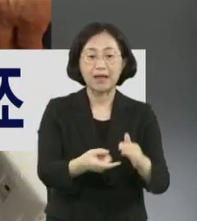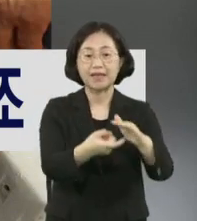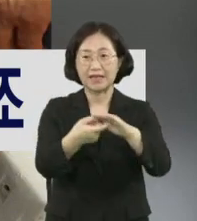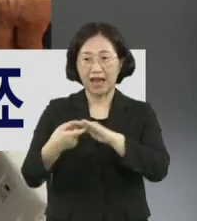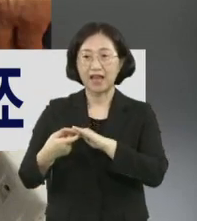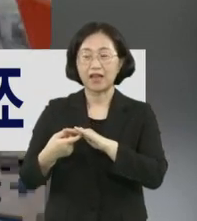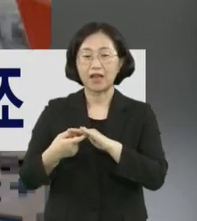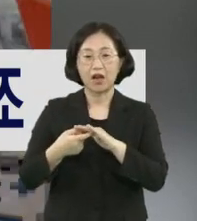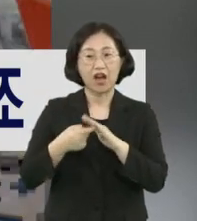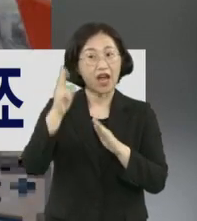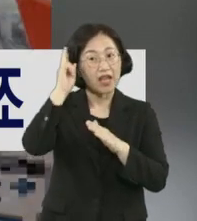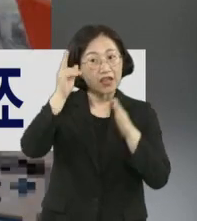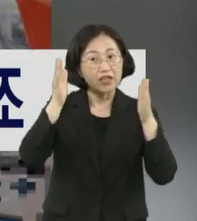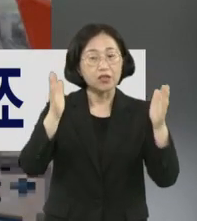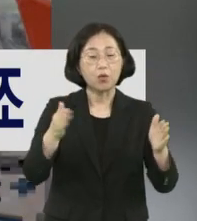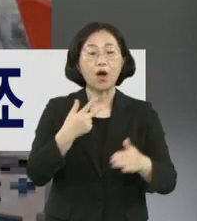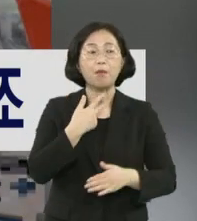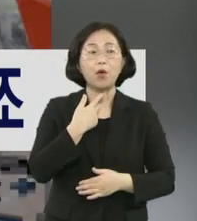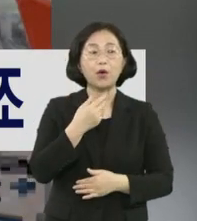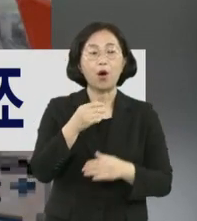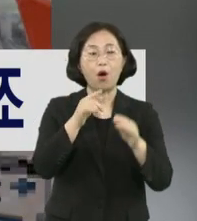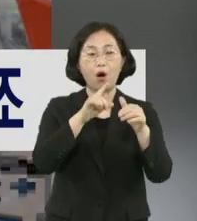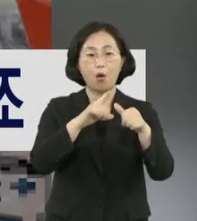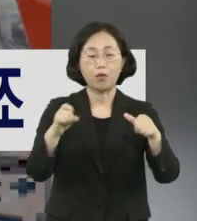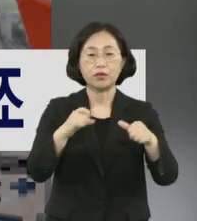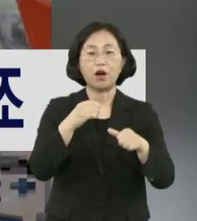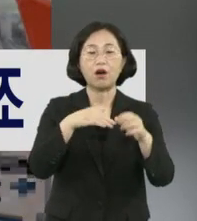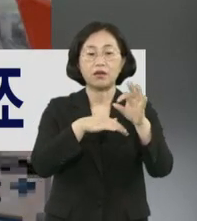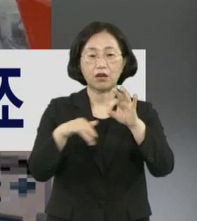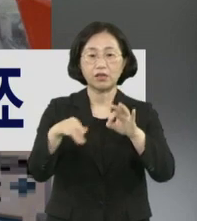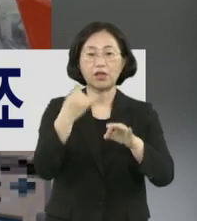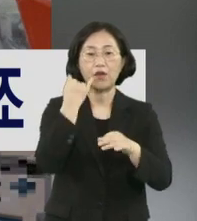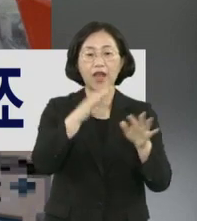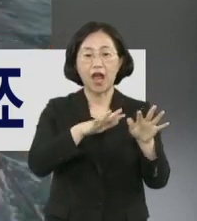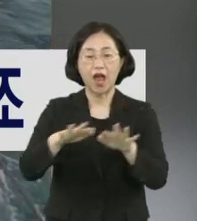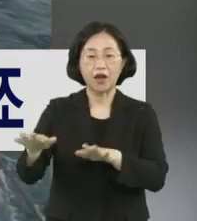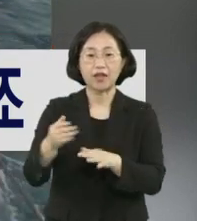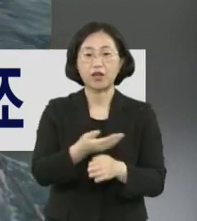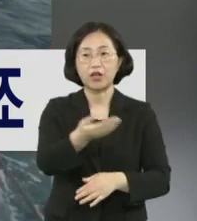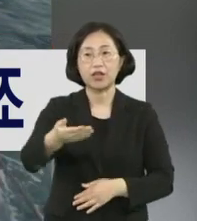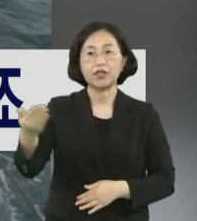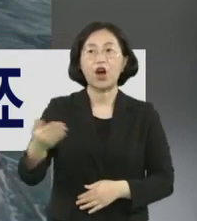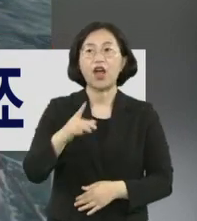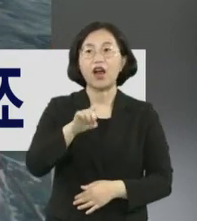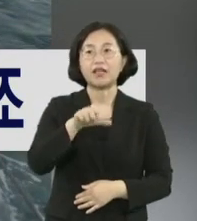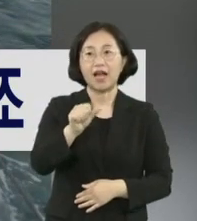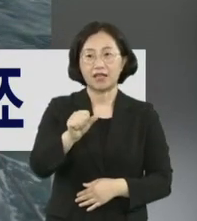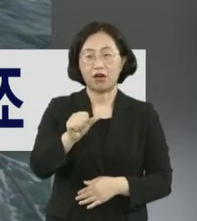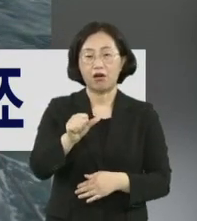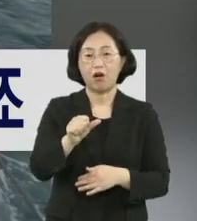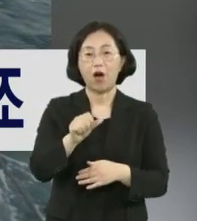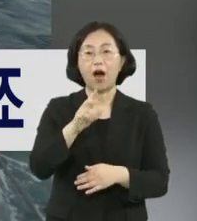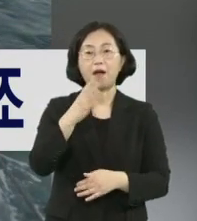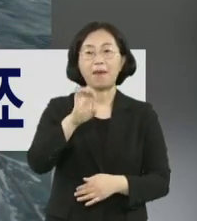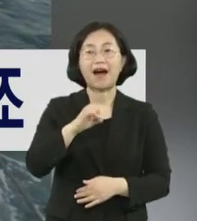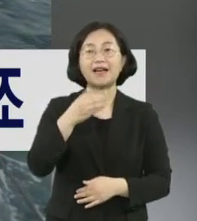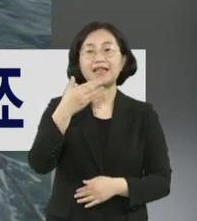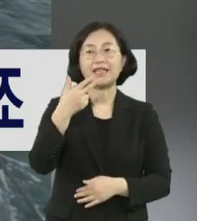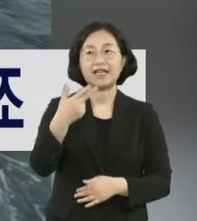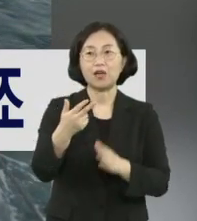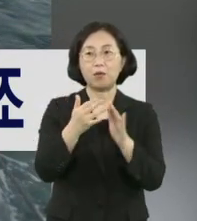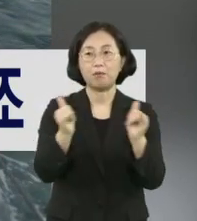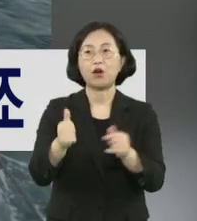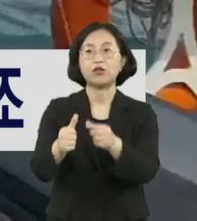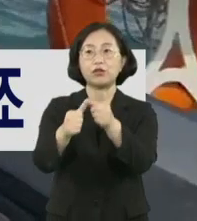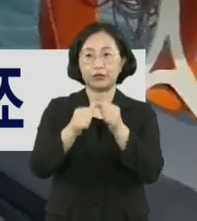등 주말 이틀간 보령과 홍성, 서천 해역에서 표류 레저보트 15척에 47명을